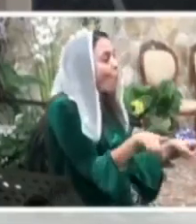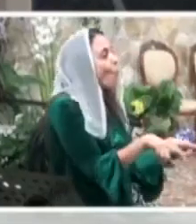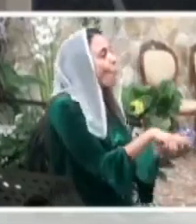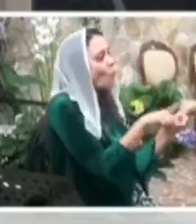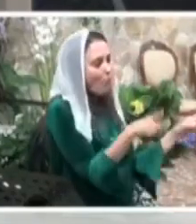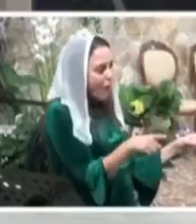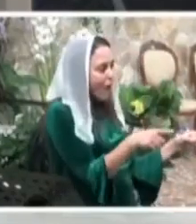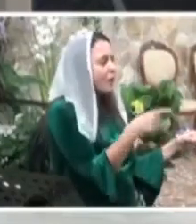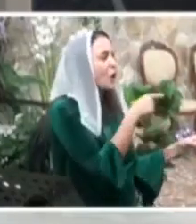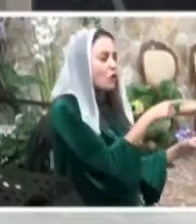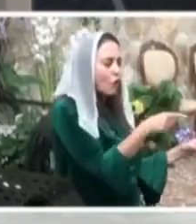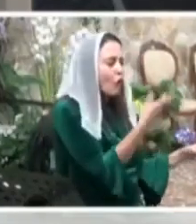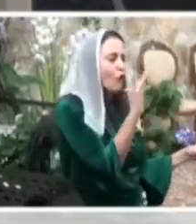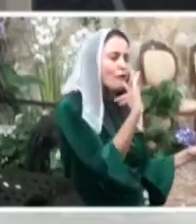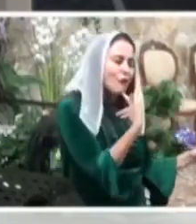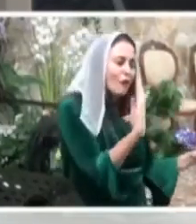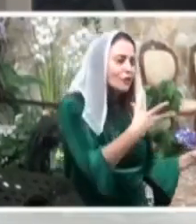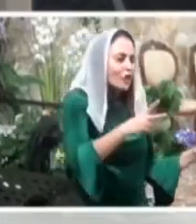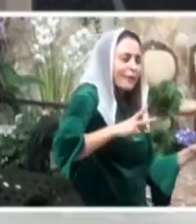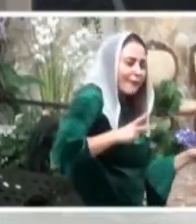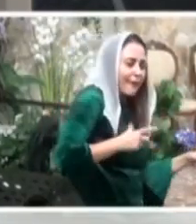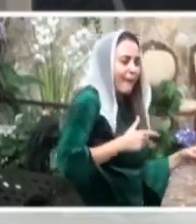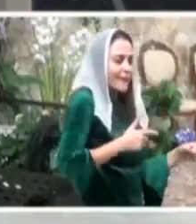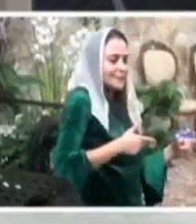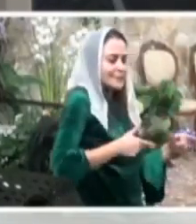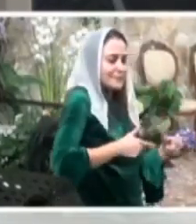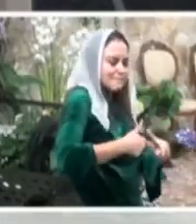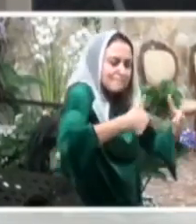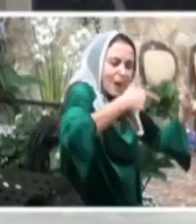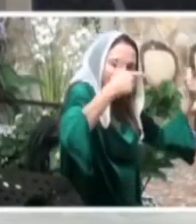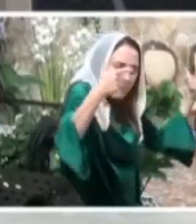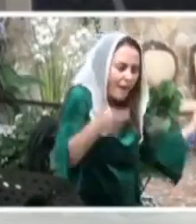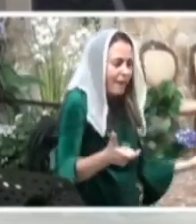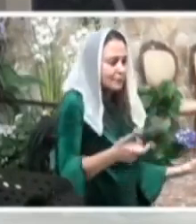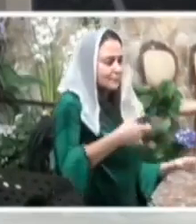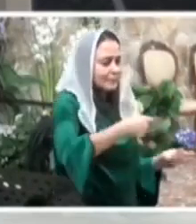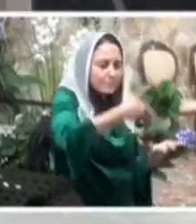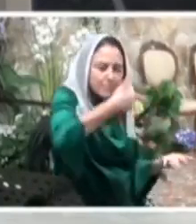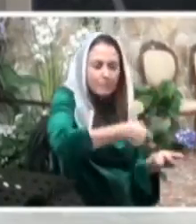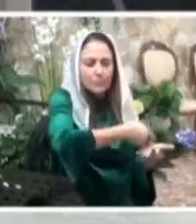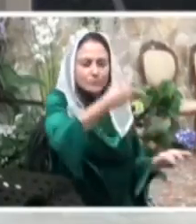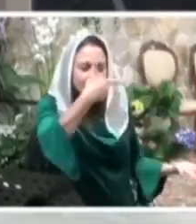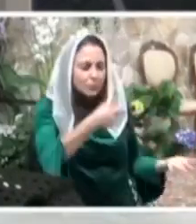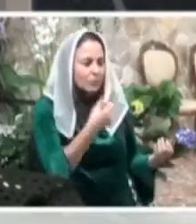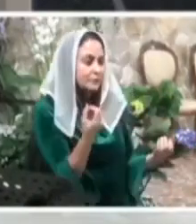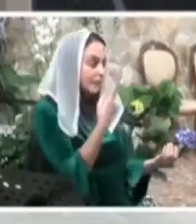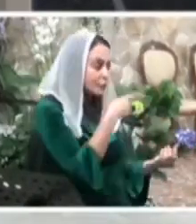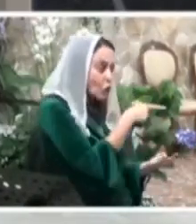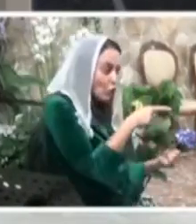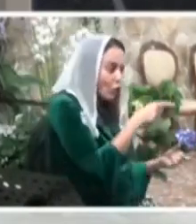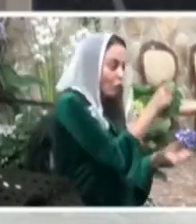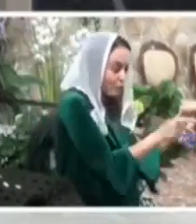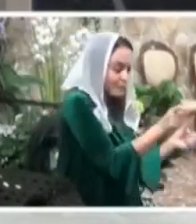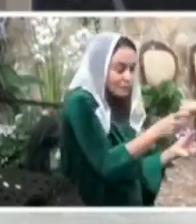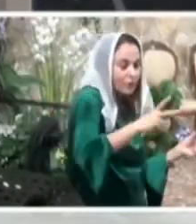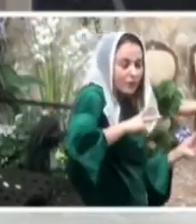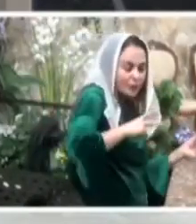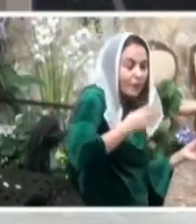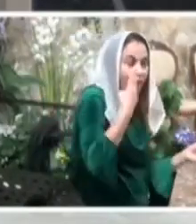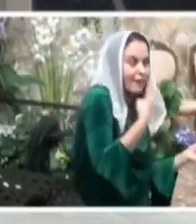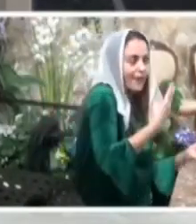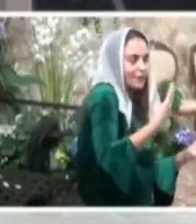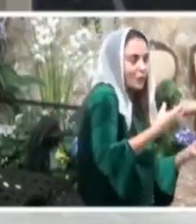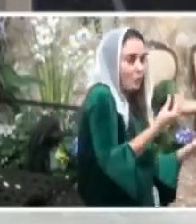di maggiore ricchezza, maggiore prosperità, vedono tutto, ma non vedono